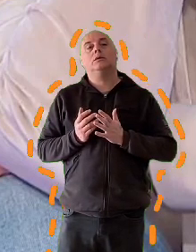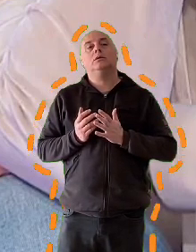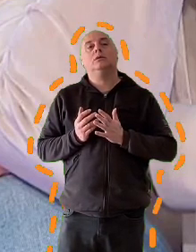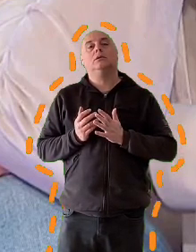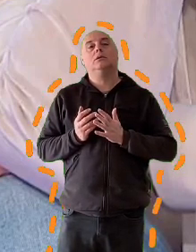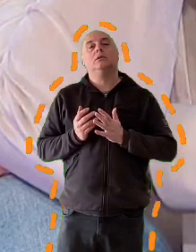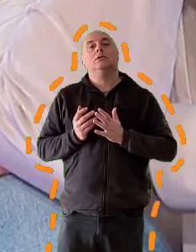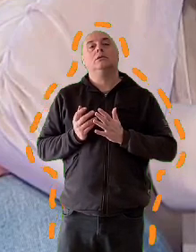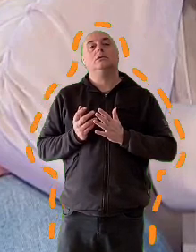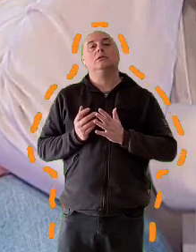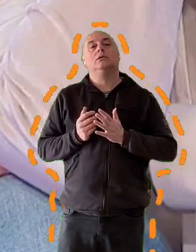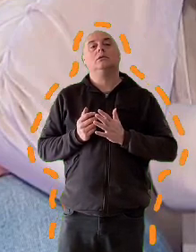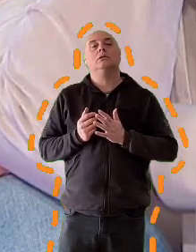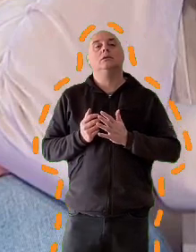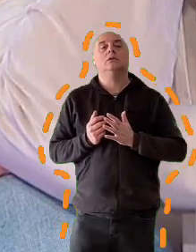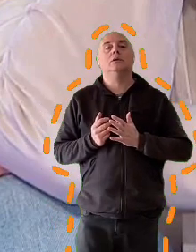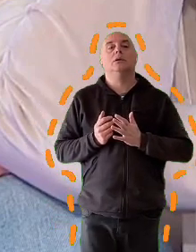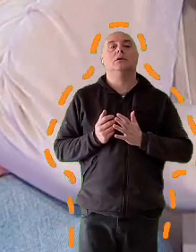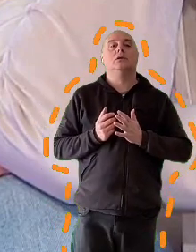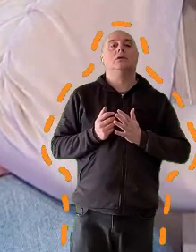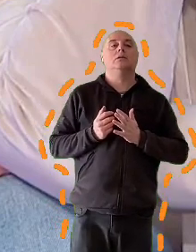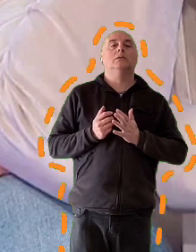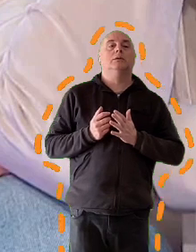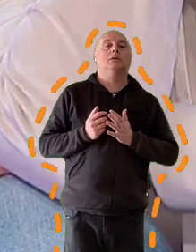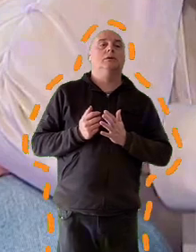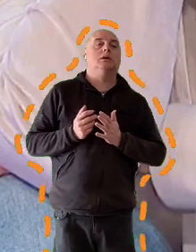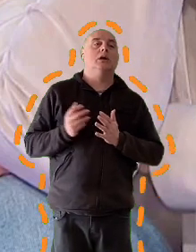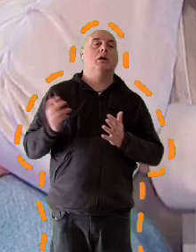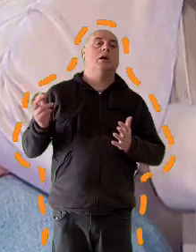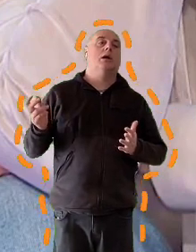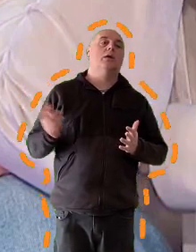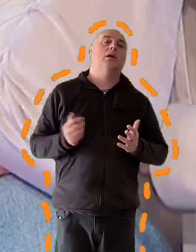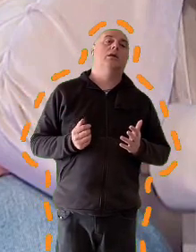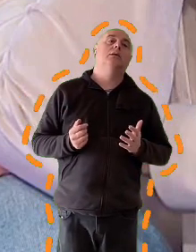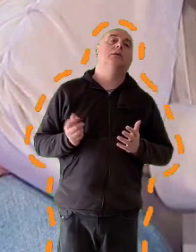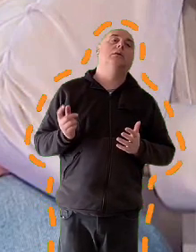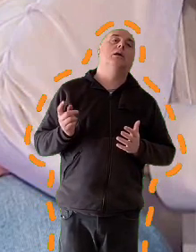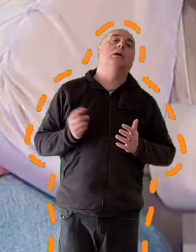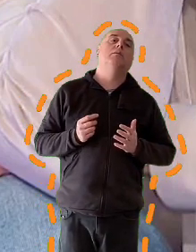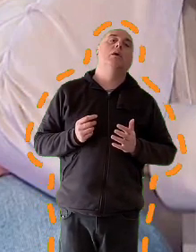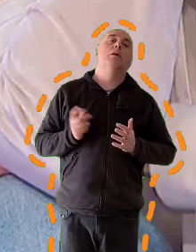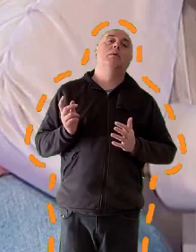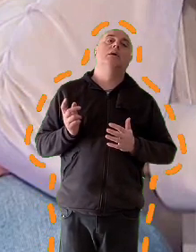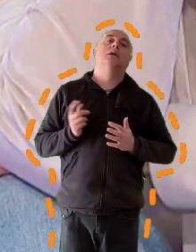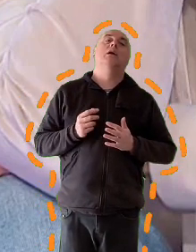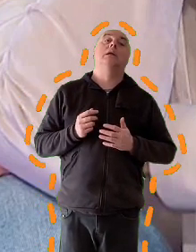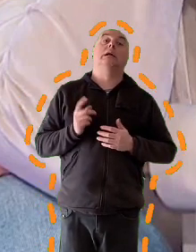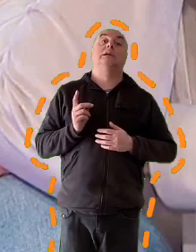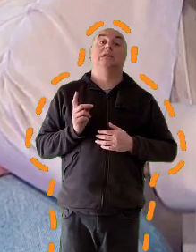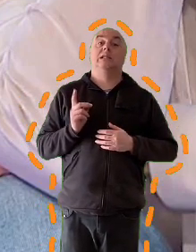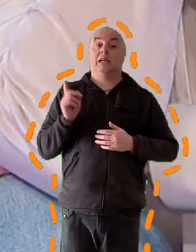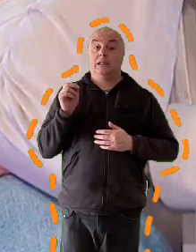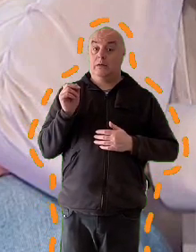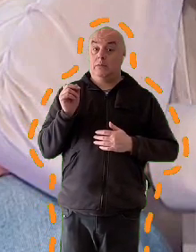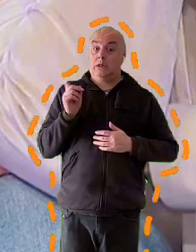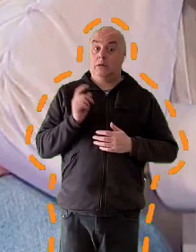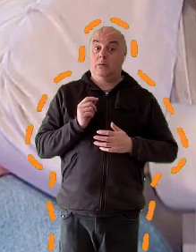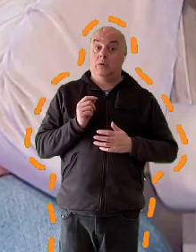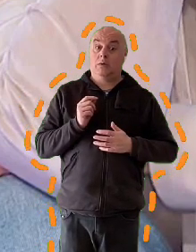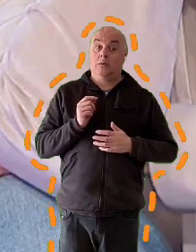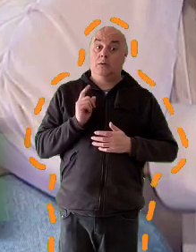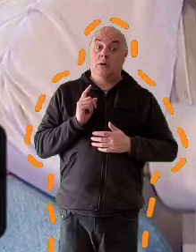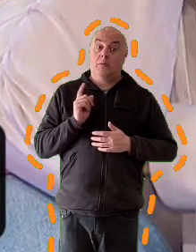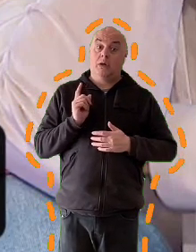De Filippi perché in studio sono tornati Teresa Langella E Andrea dal Corso che con la loro storia hanno